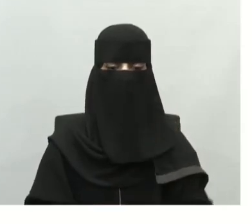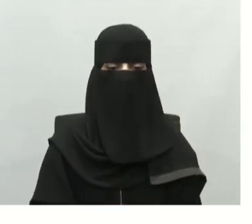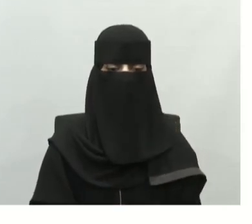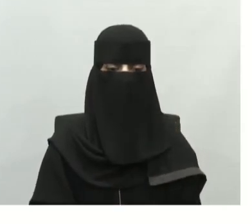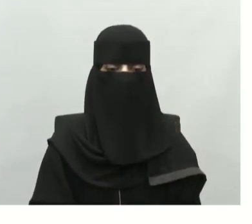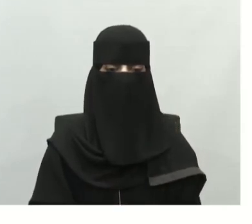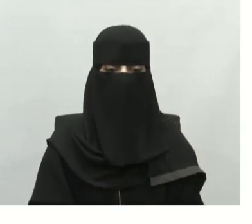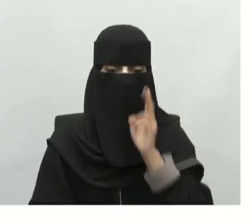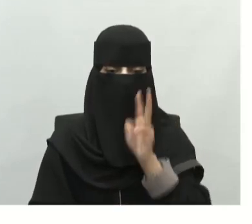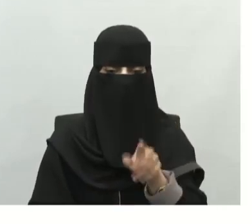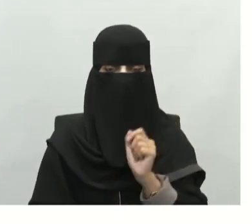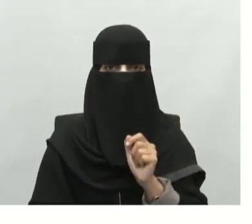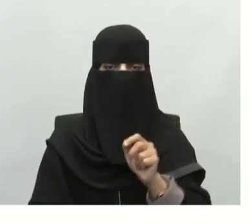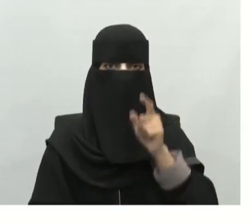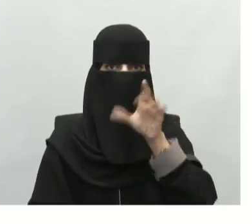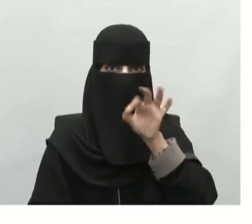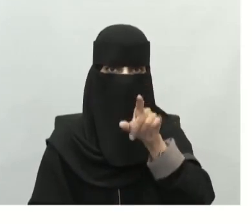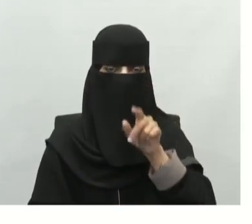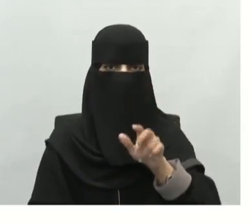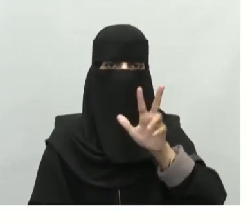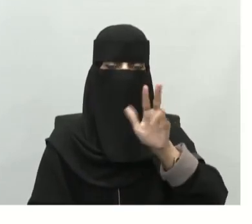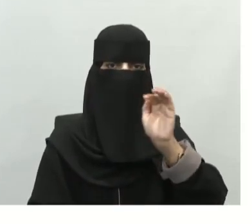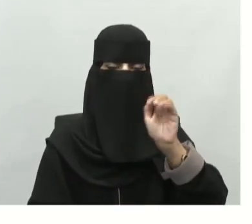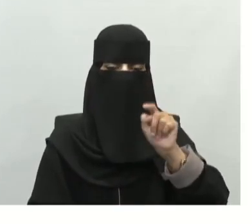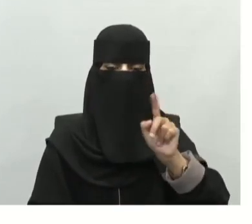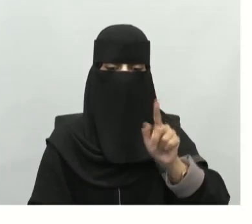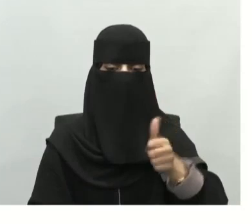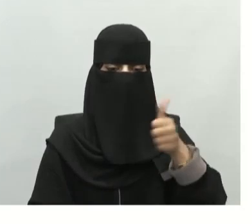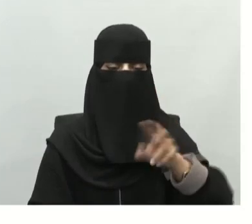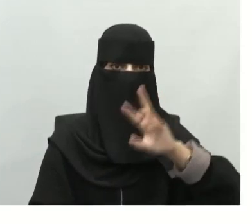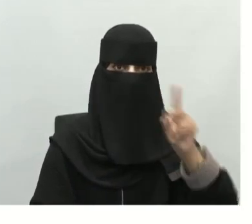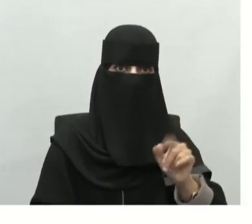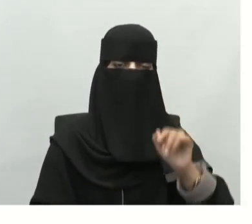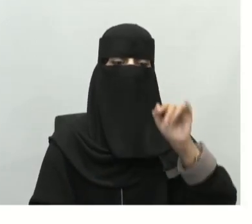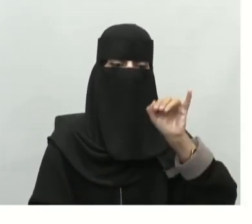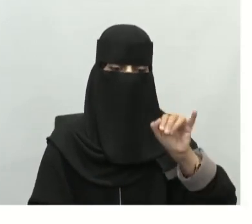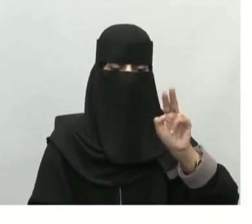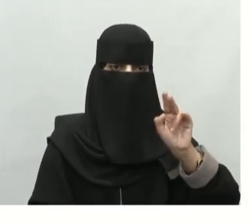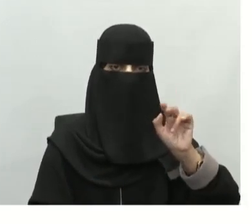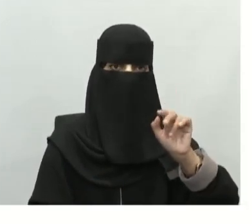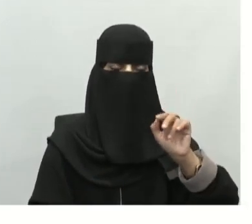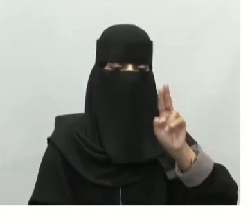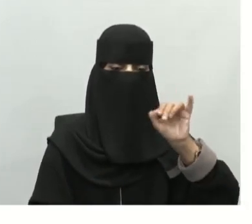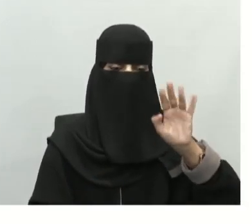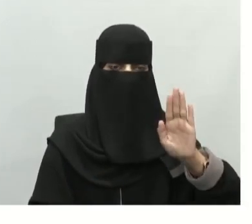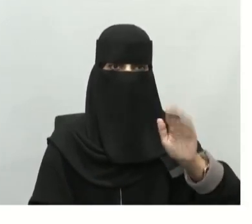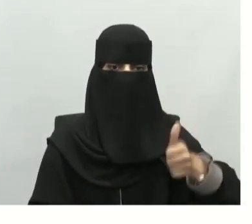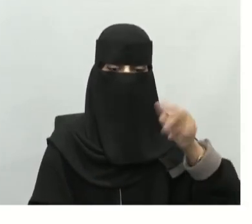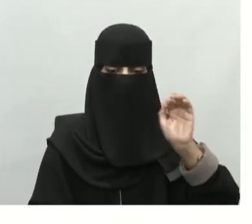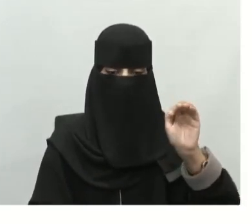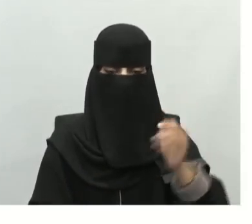لدينا الحرباء ولدينا التمساح ولدينا الضفدع